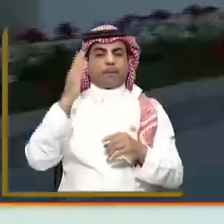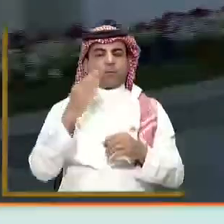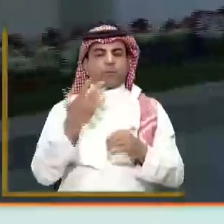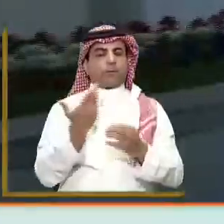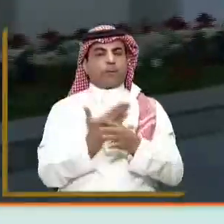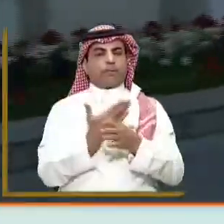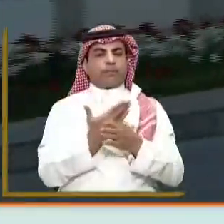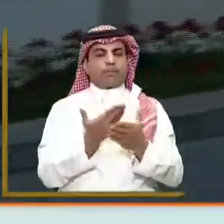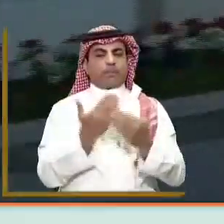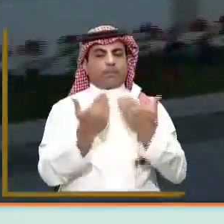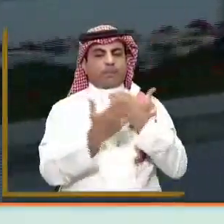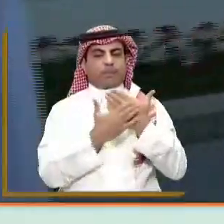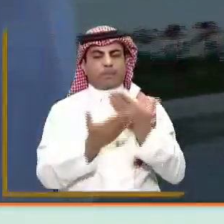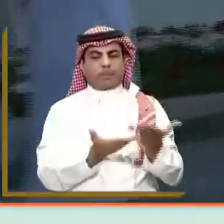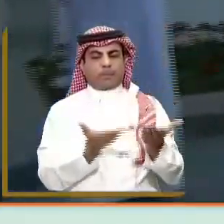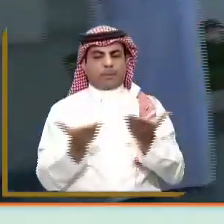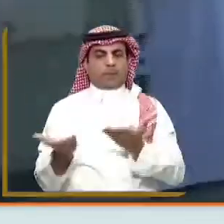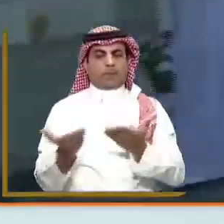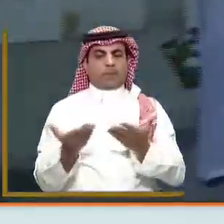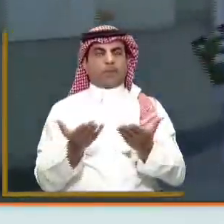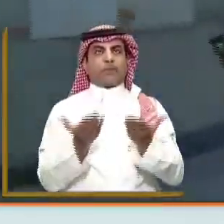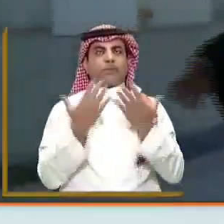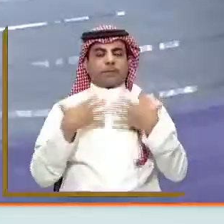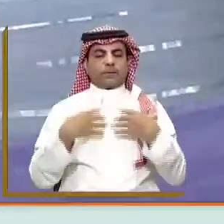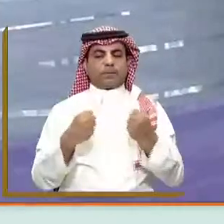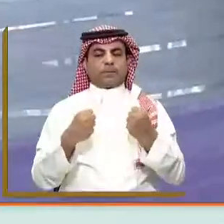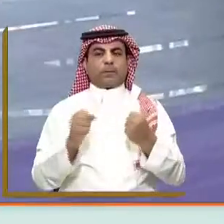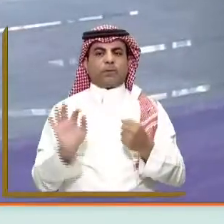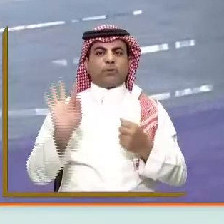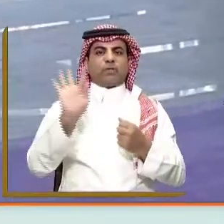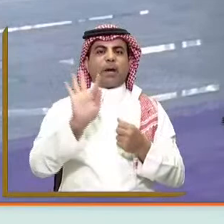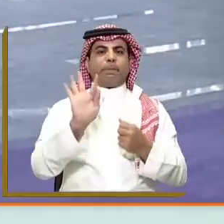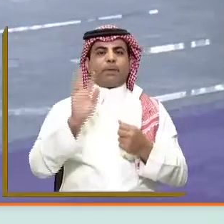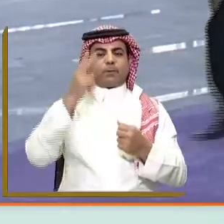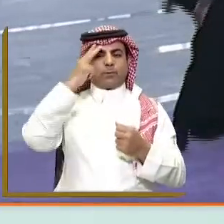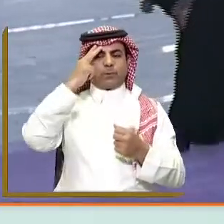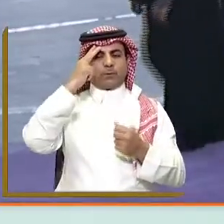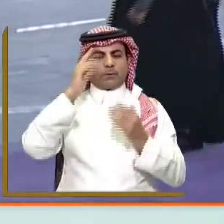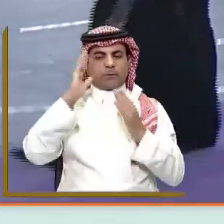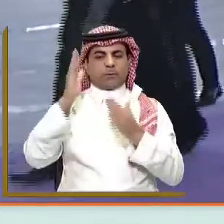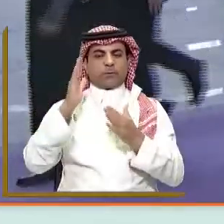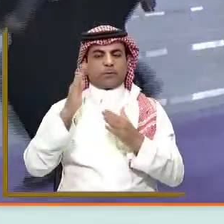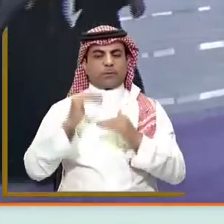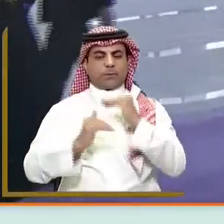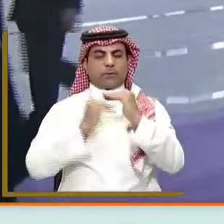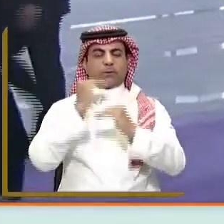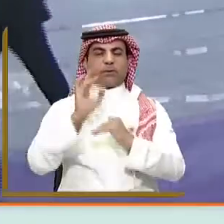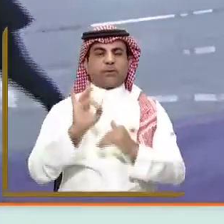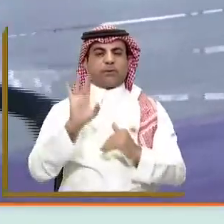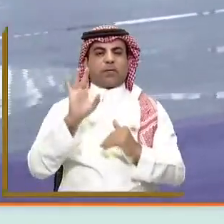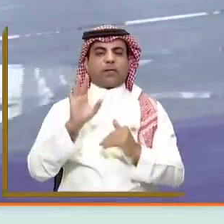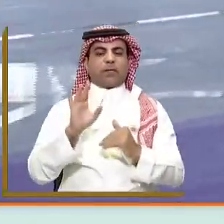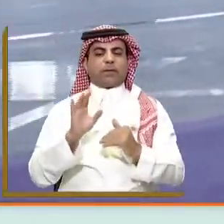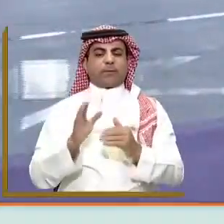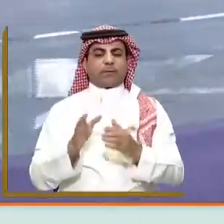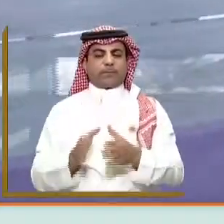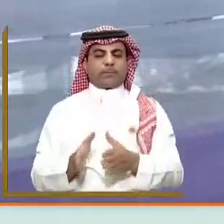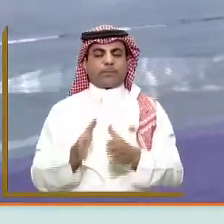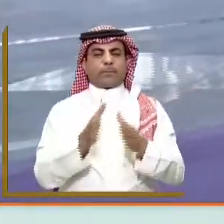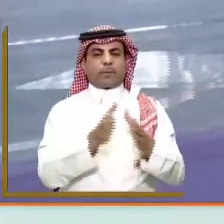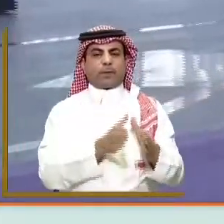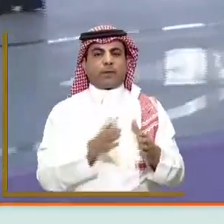الحرمين الشريفين ولسمو ولي العهد، وعن أطيب تمنياته لهما بموفور الصحة وللشعب السعودي بالمزيد من